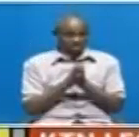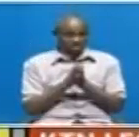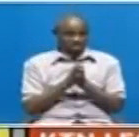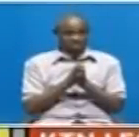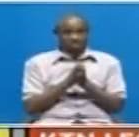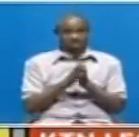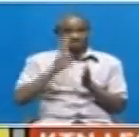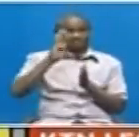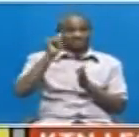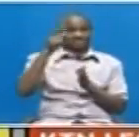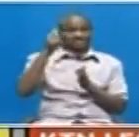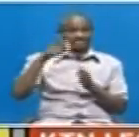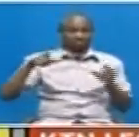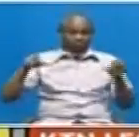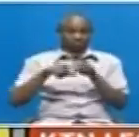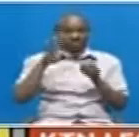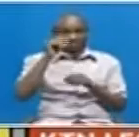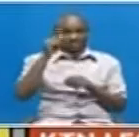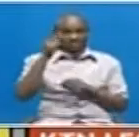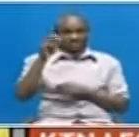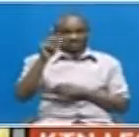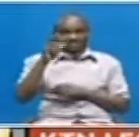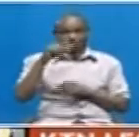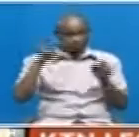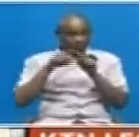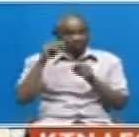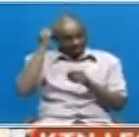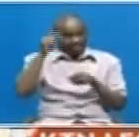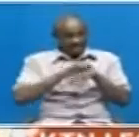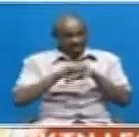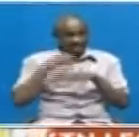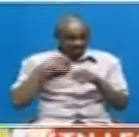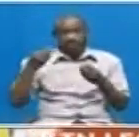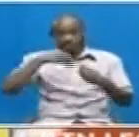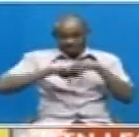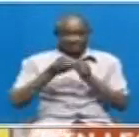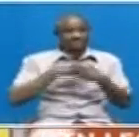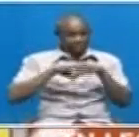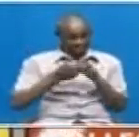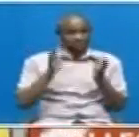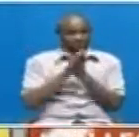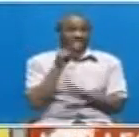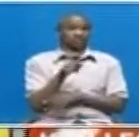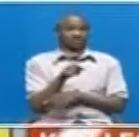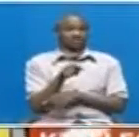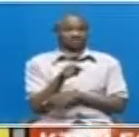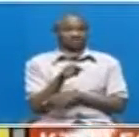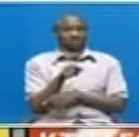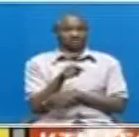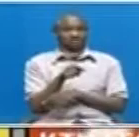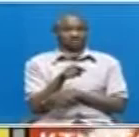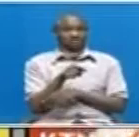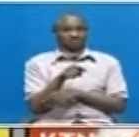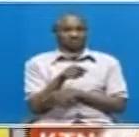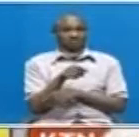battery yenyewe ya torch. Si inakuanga na kitu nyeusi, tunafanyanga mix kutoka ya charcoal,